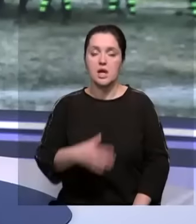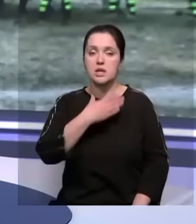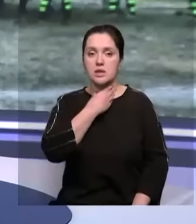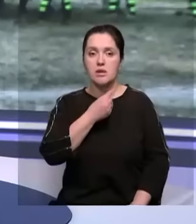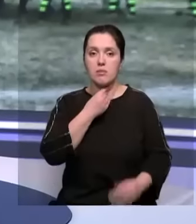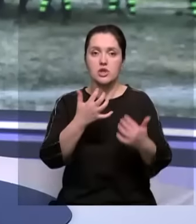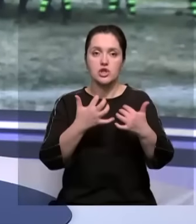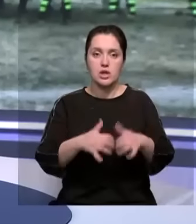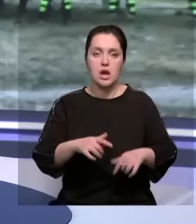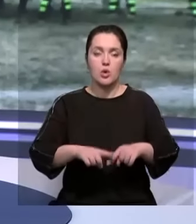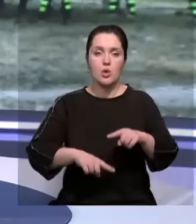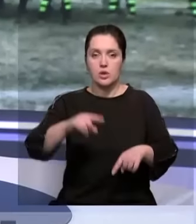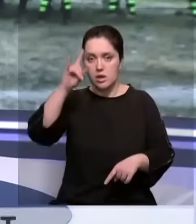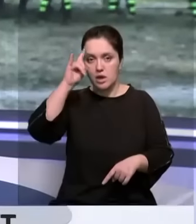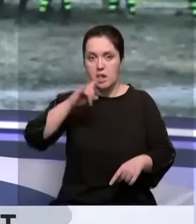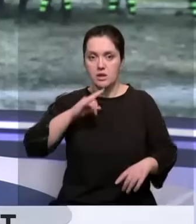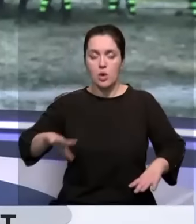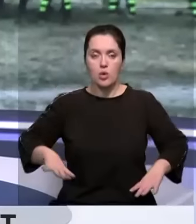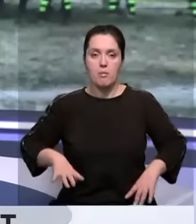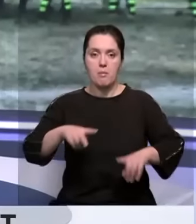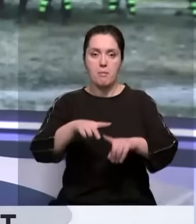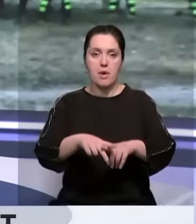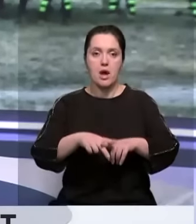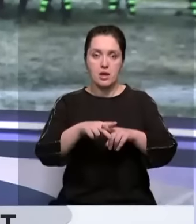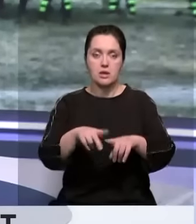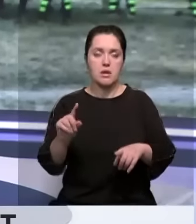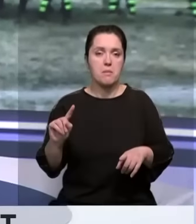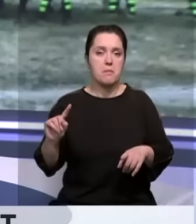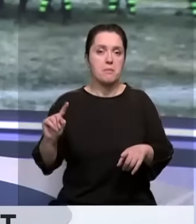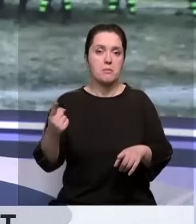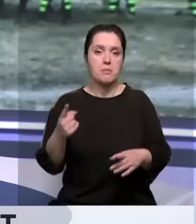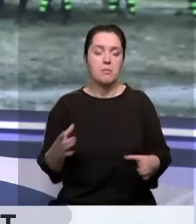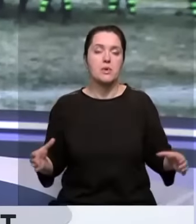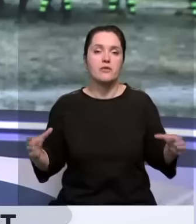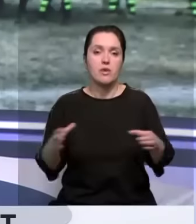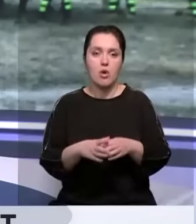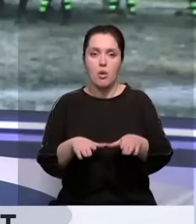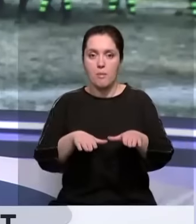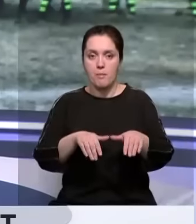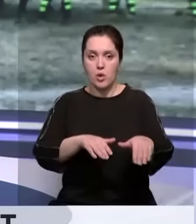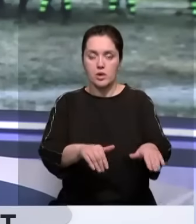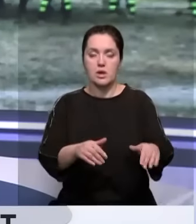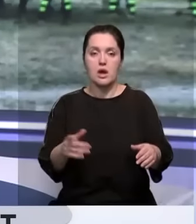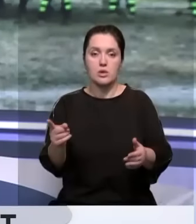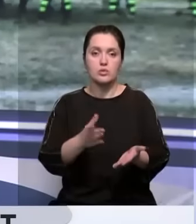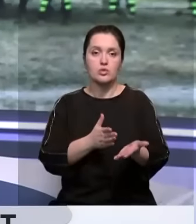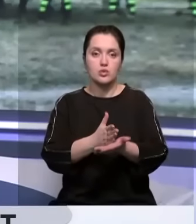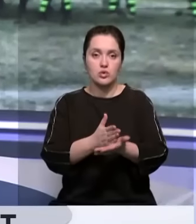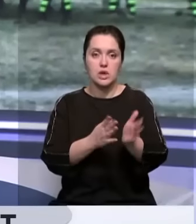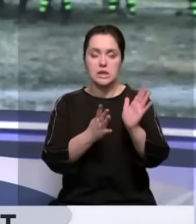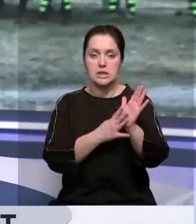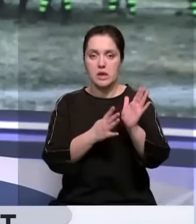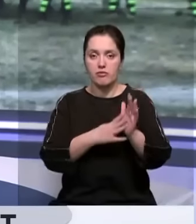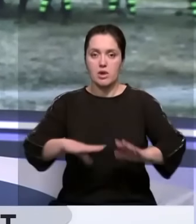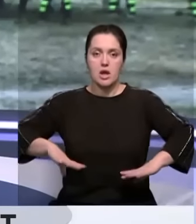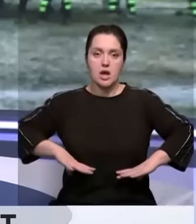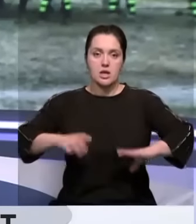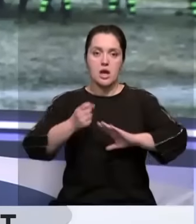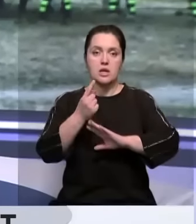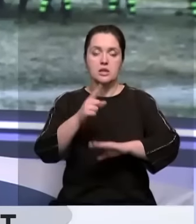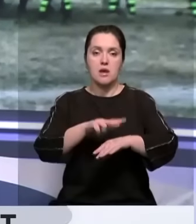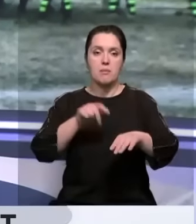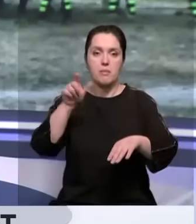Семей считается родиной казахстанской конной полиции. Именно здесь был создан первый полк. Сегодня в подразделении служат 9 лошадей